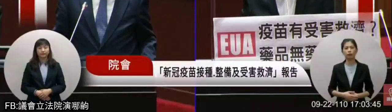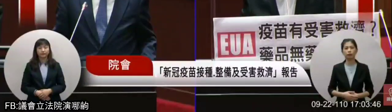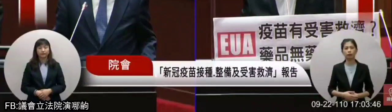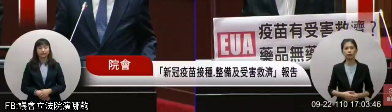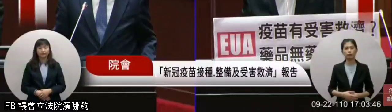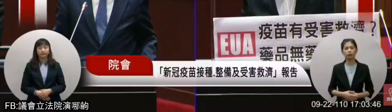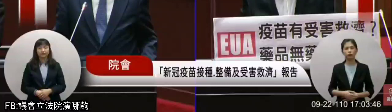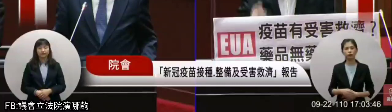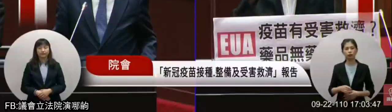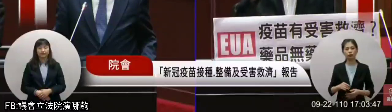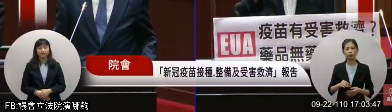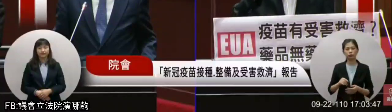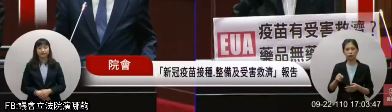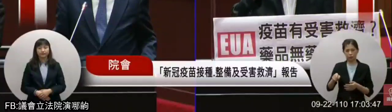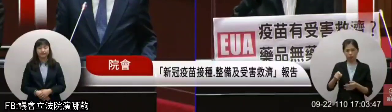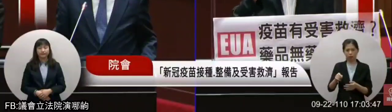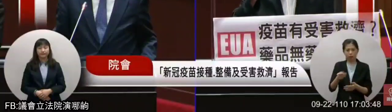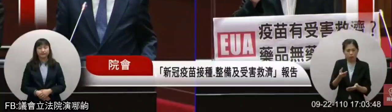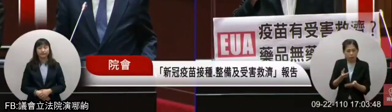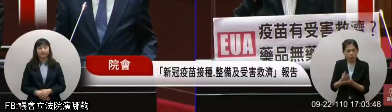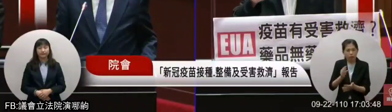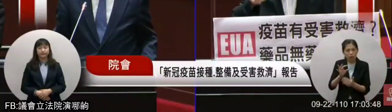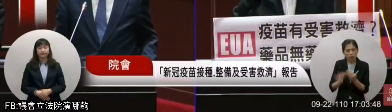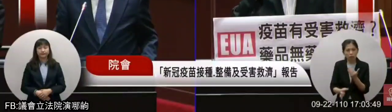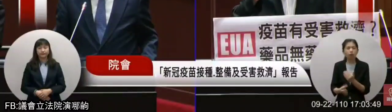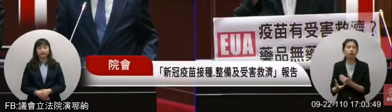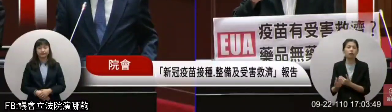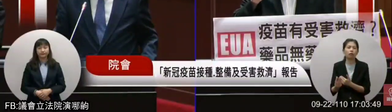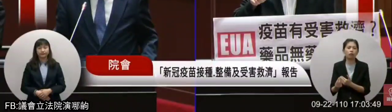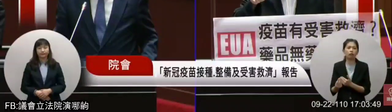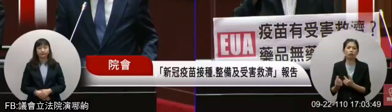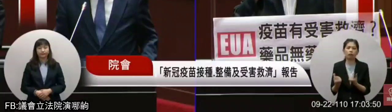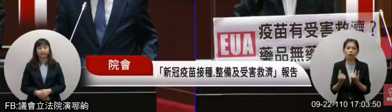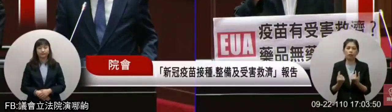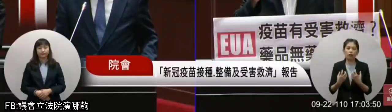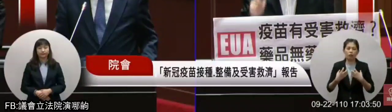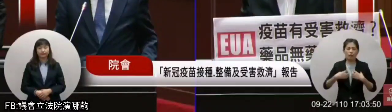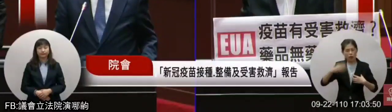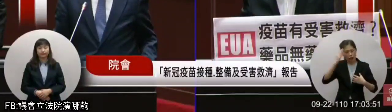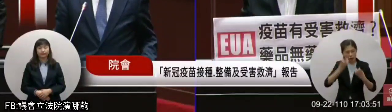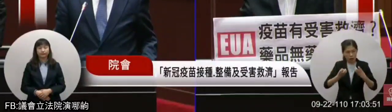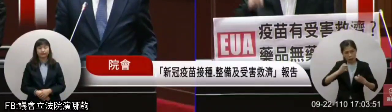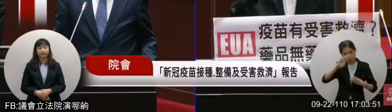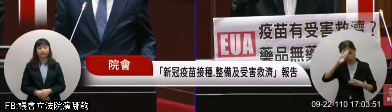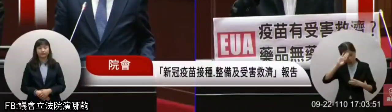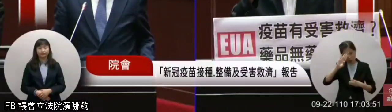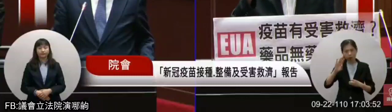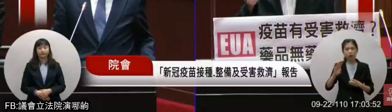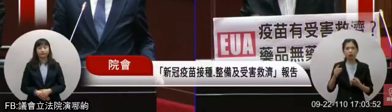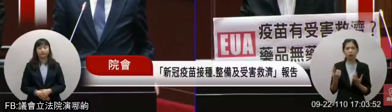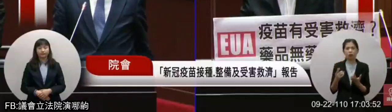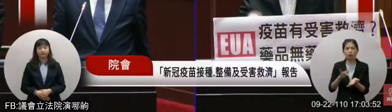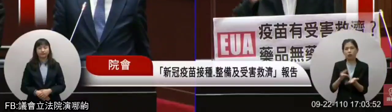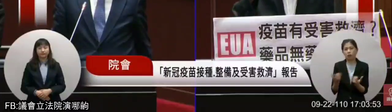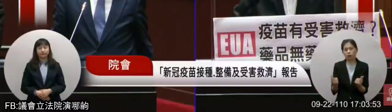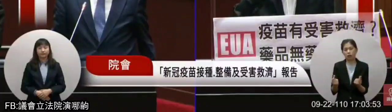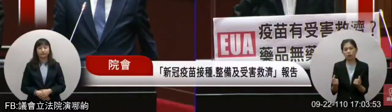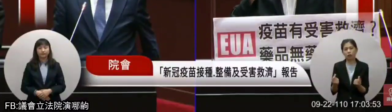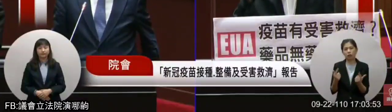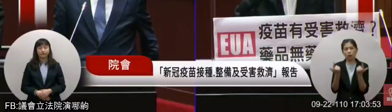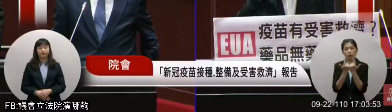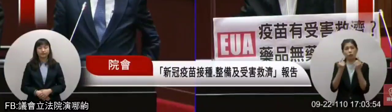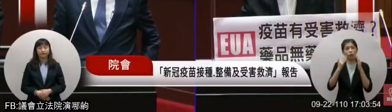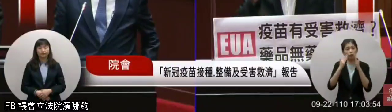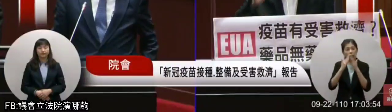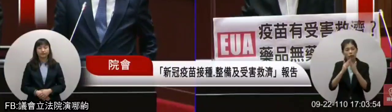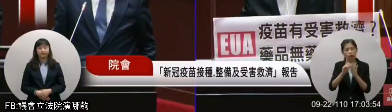害救济，连我们自己卫福部采购的肺结核治疗的药物，台北市联合医院人家那个酗酒